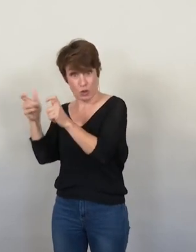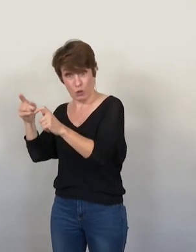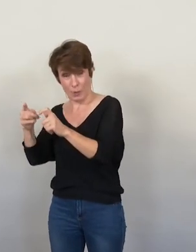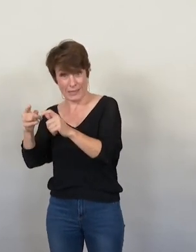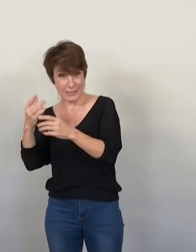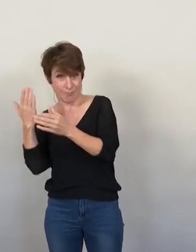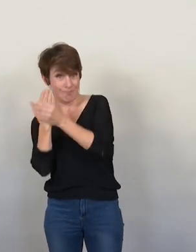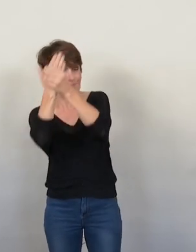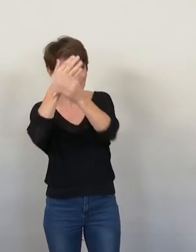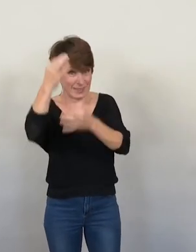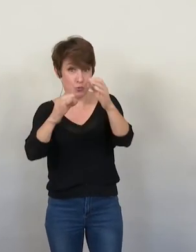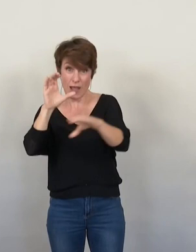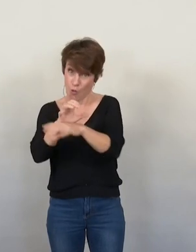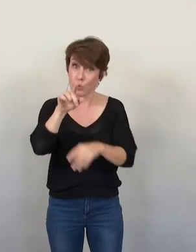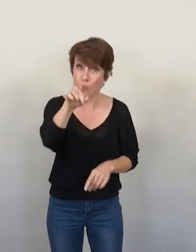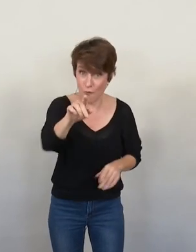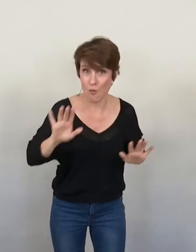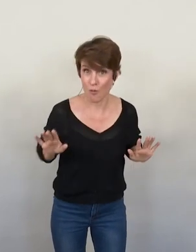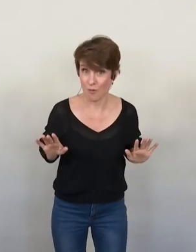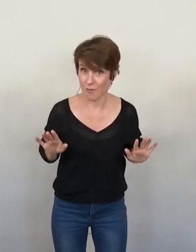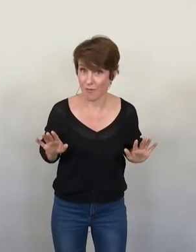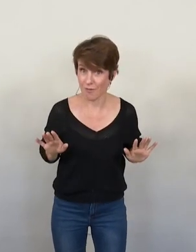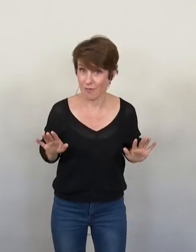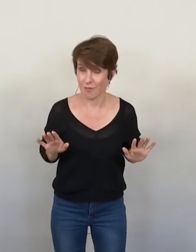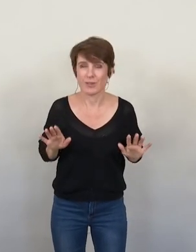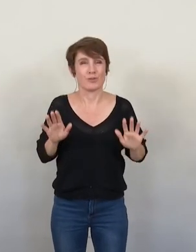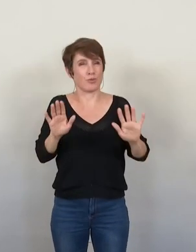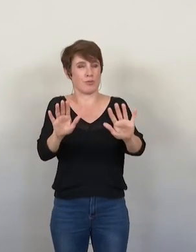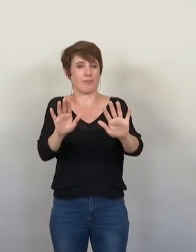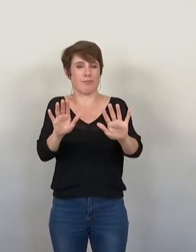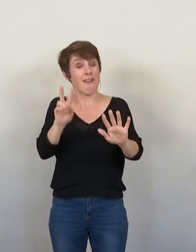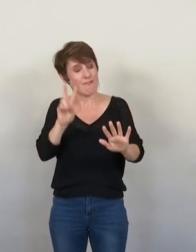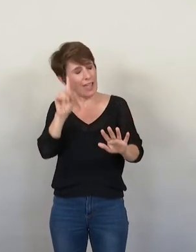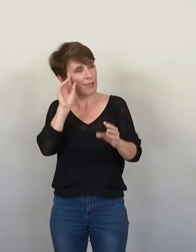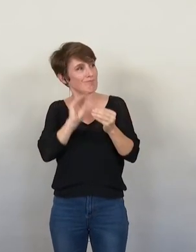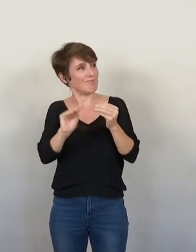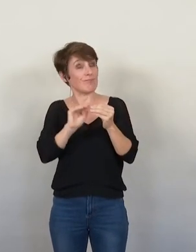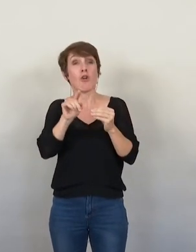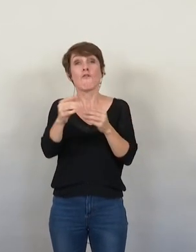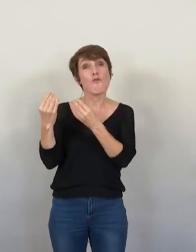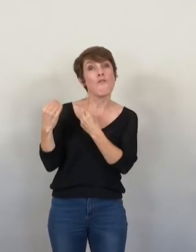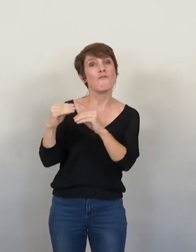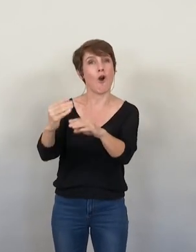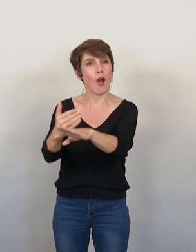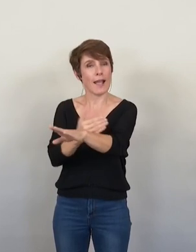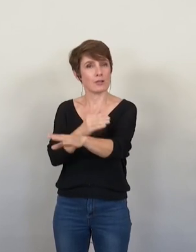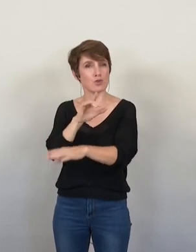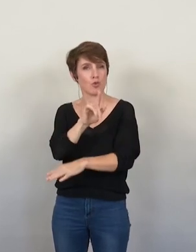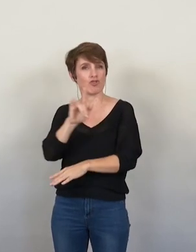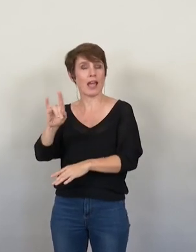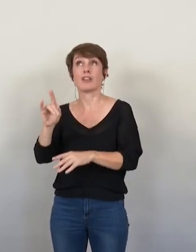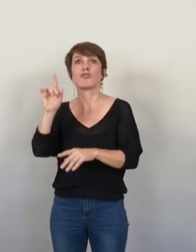décisions la question centrale finalement c'est pourquoi vous voulez vendre rien ne vous y oblige ni la